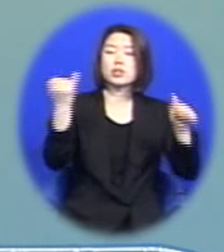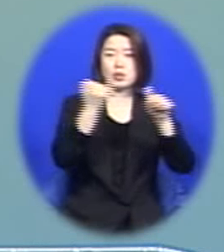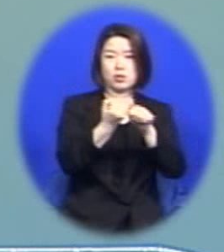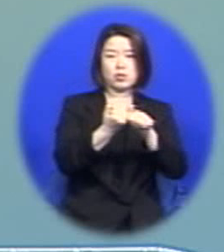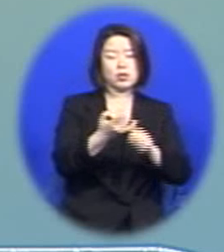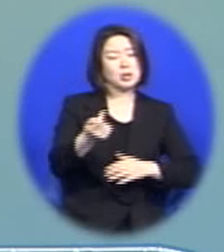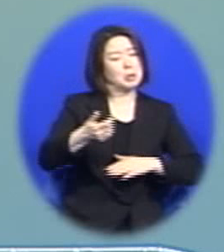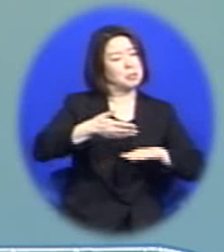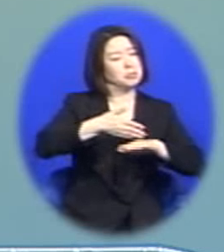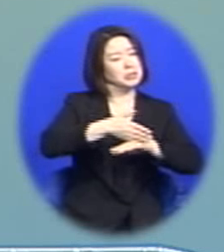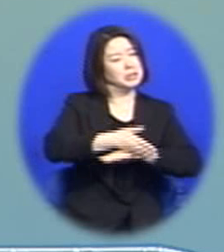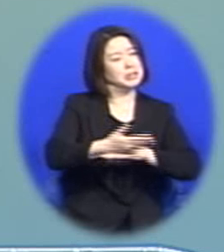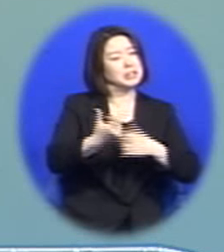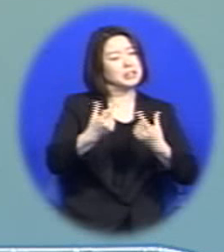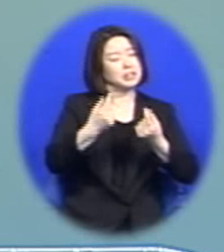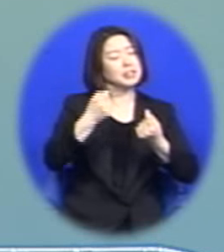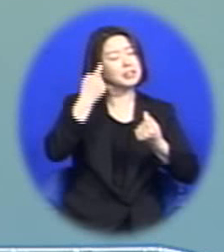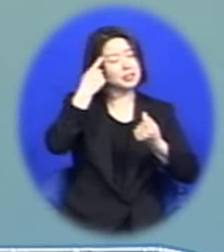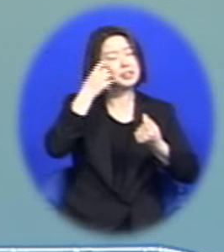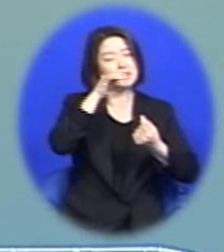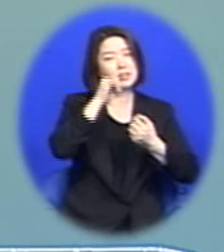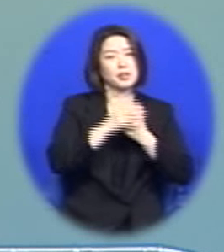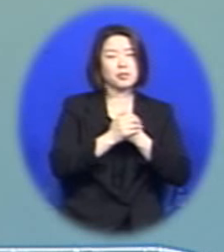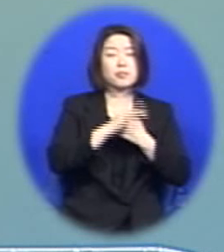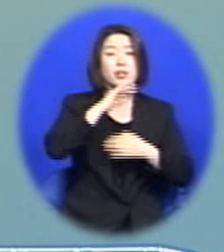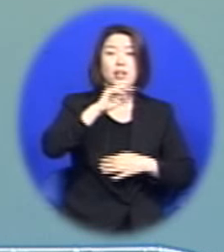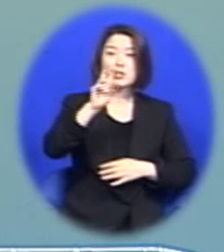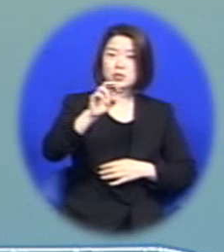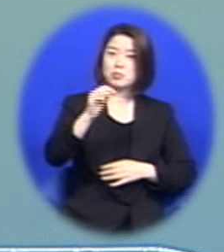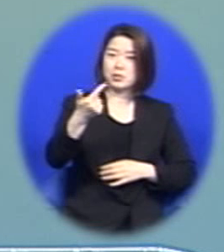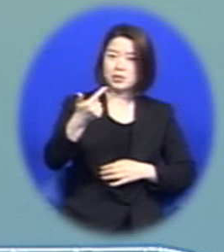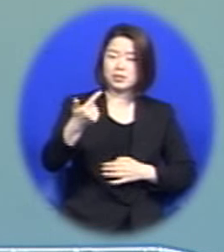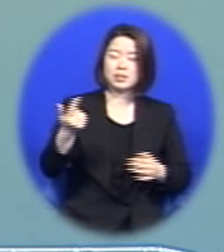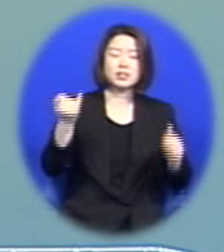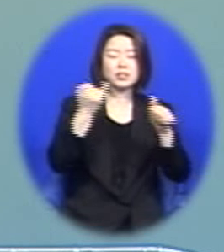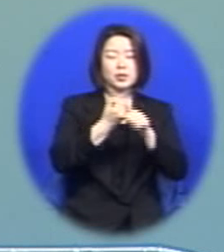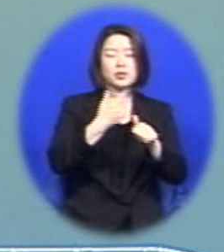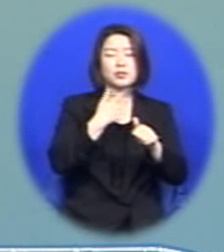늦게 결혼한 감이 있습니다만 26살에 씁니다